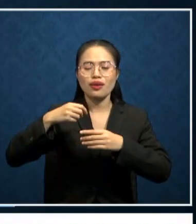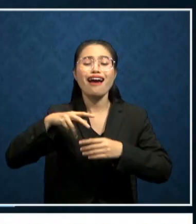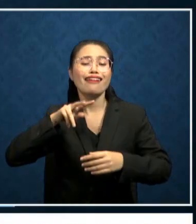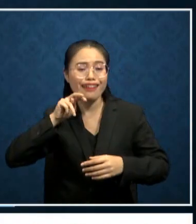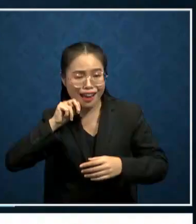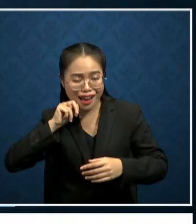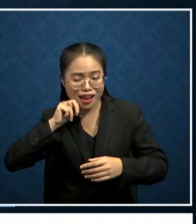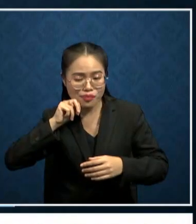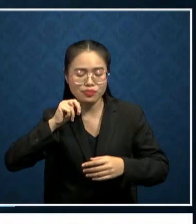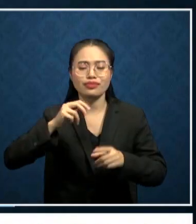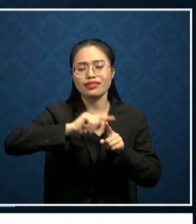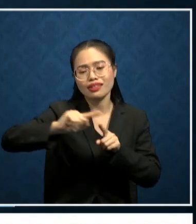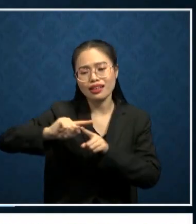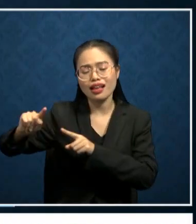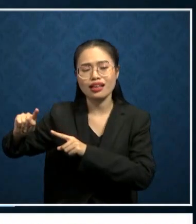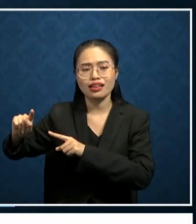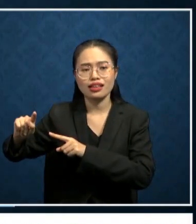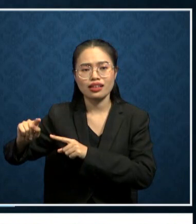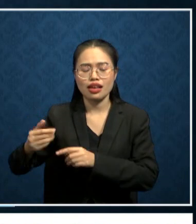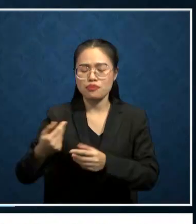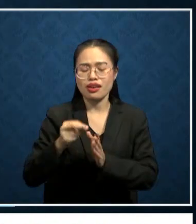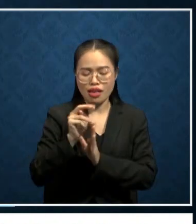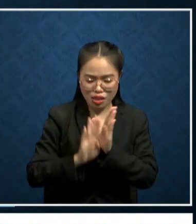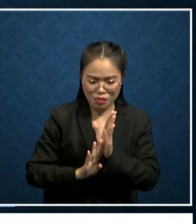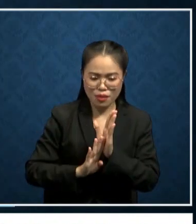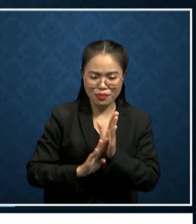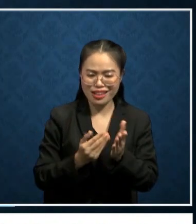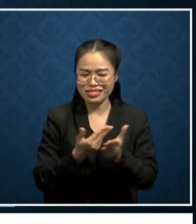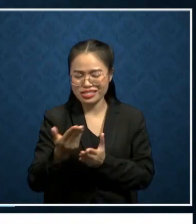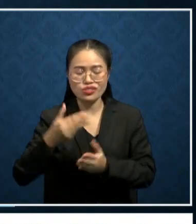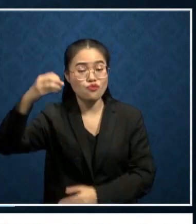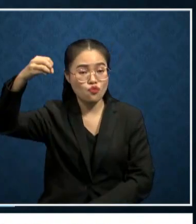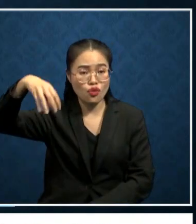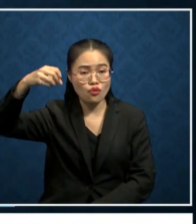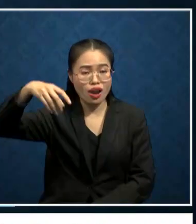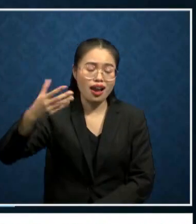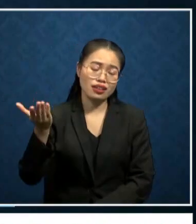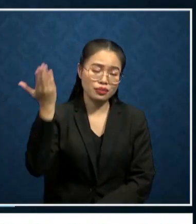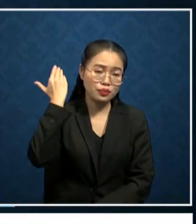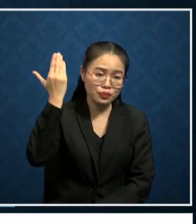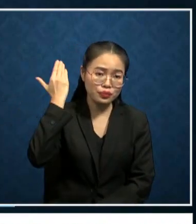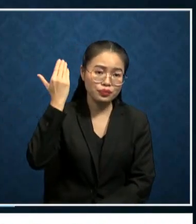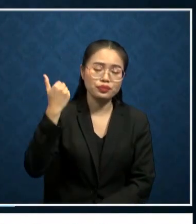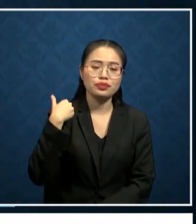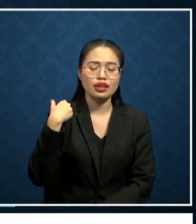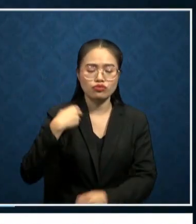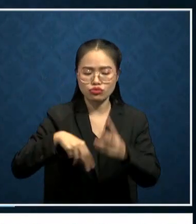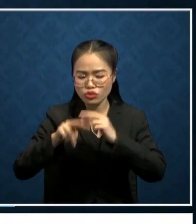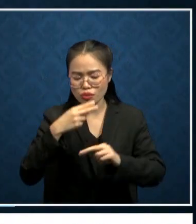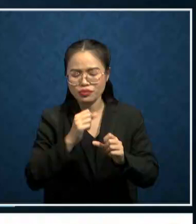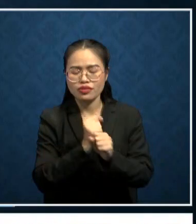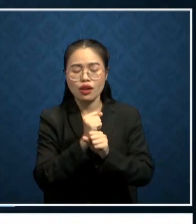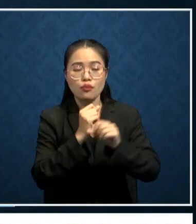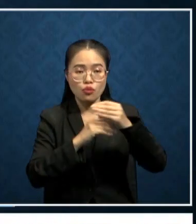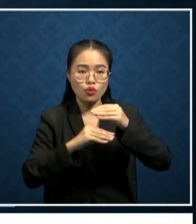อุปสรรคนะครับเอ่อออกการออกระเบียบและประกาศการรับซื้อไฟฟ้าพลังงานหมุนเวียนที่ผ่านมาประกอบกับการทบทวนโครงการพัฒนา